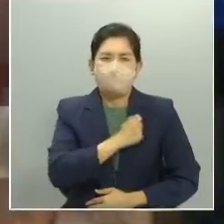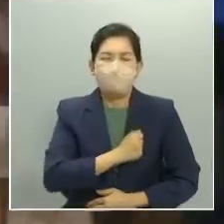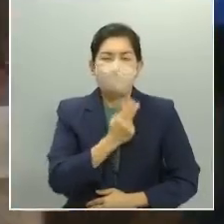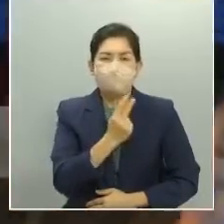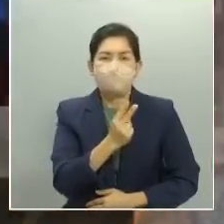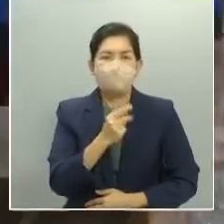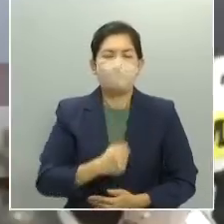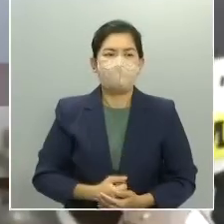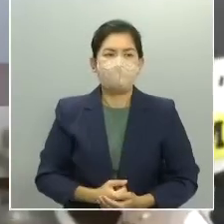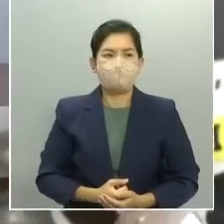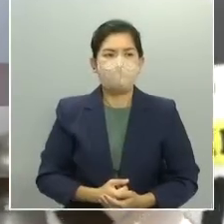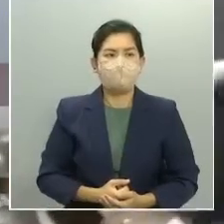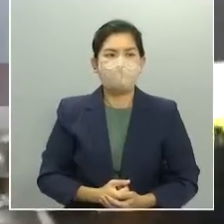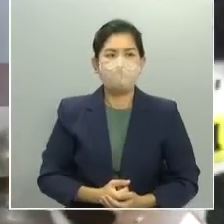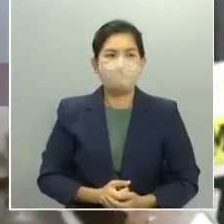ายดูครับ